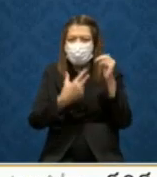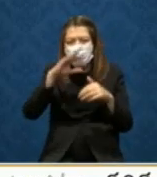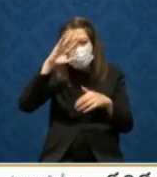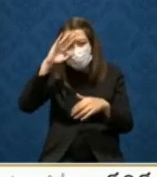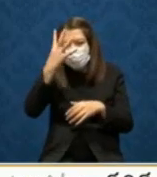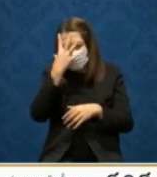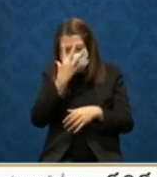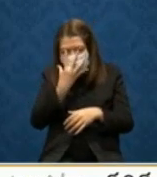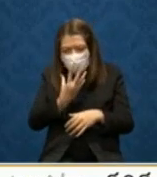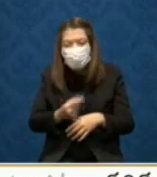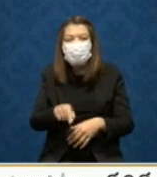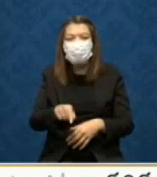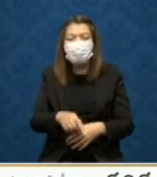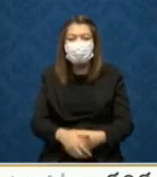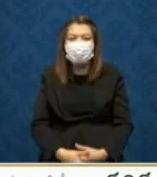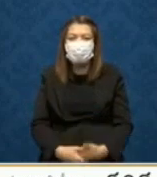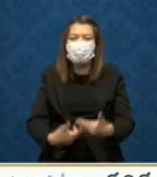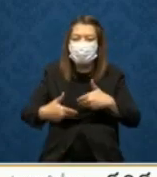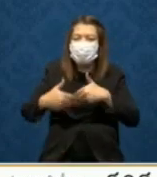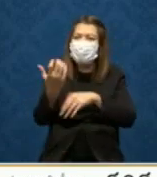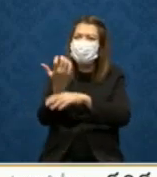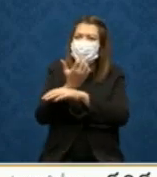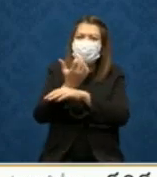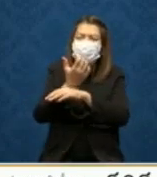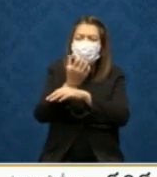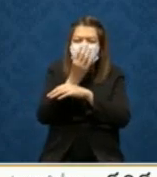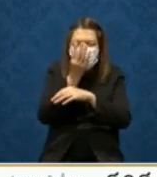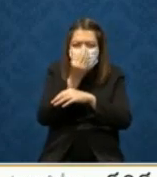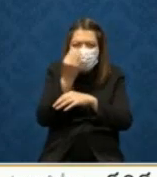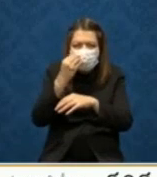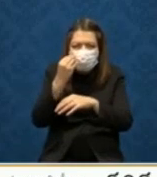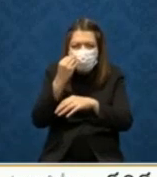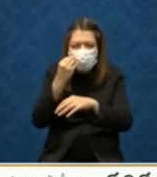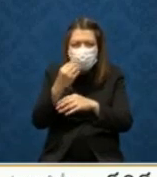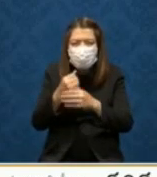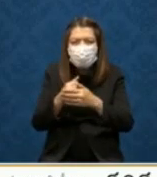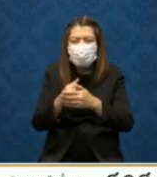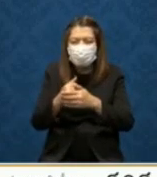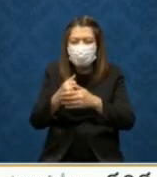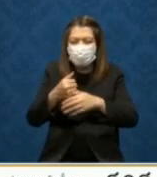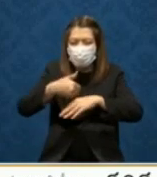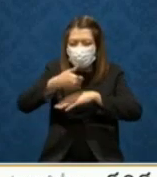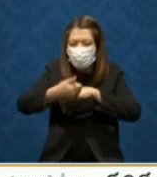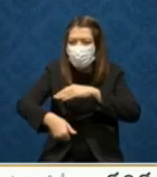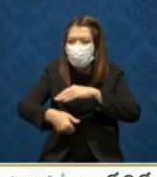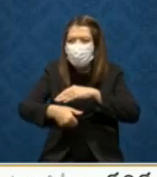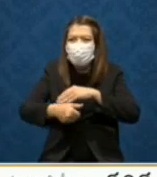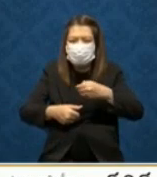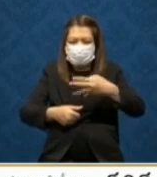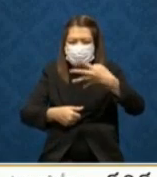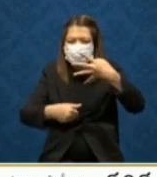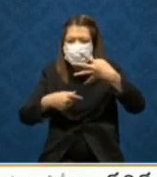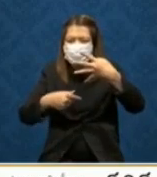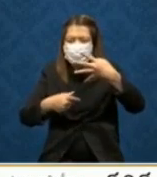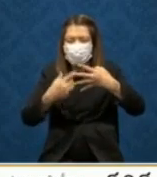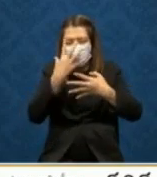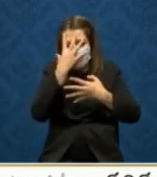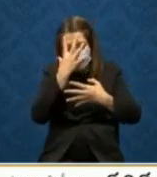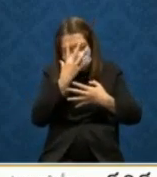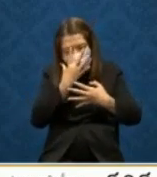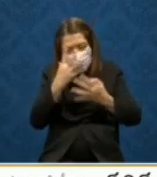วันนี้ทุกวันแม้แต่เช้านี้ผมยังดูน้องกาเลยกระโดดจากตึกชั้น 4สาเหตุจากเป็นโรคซึม